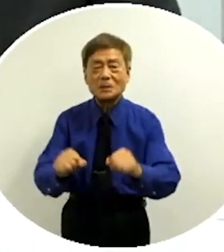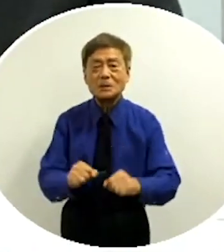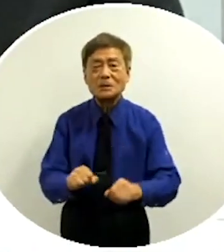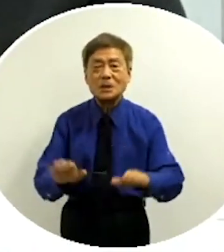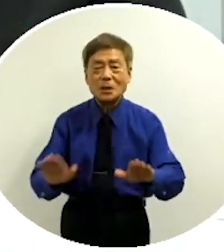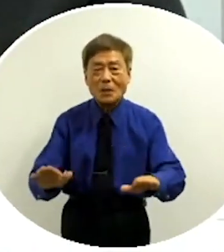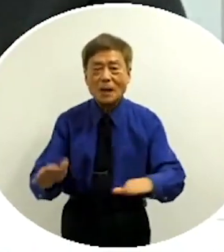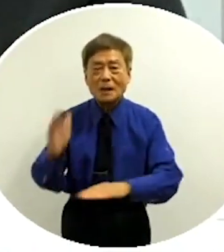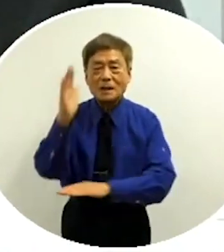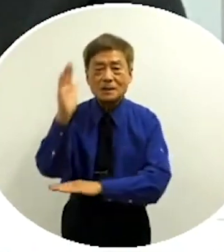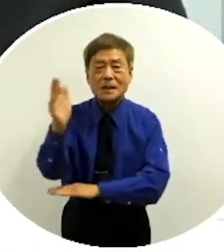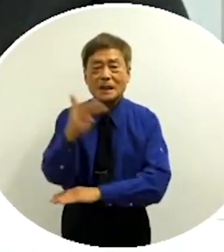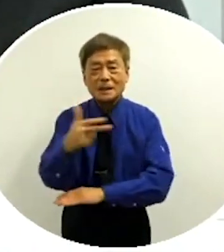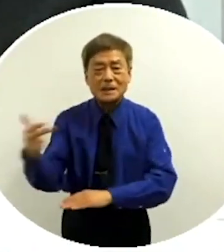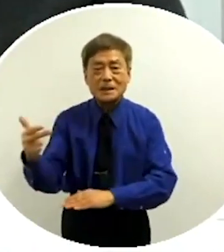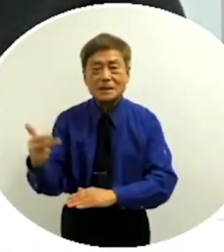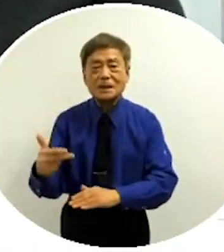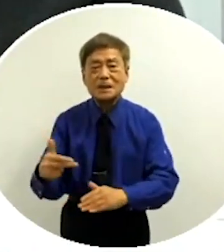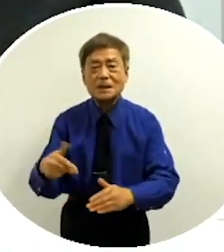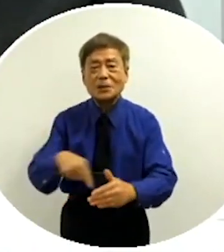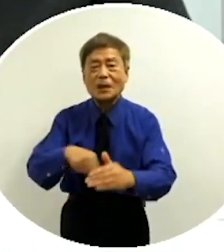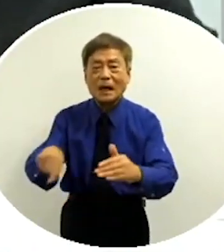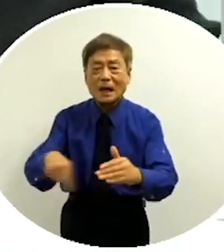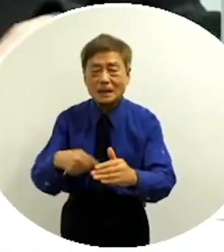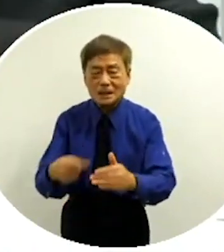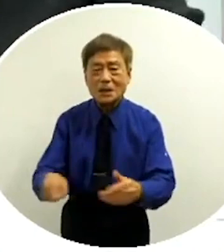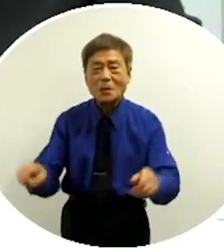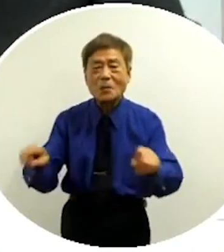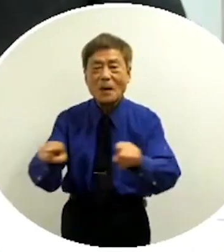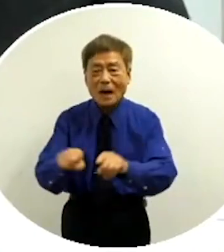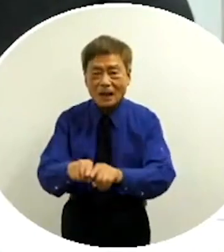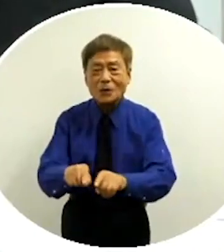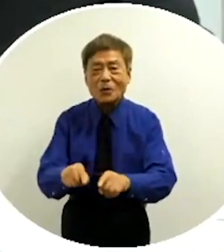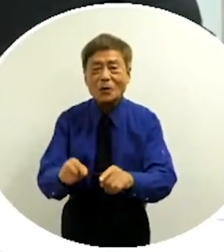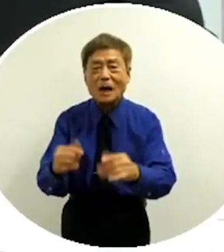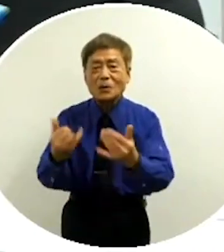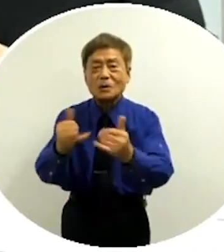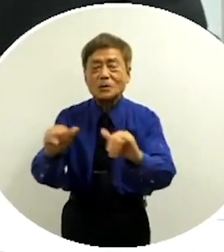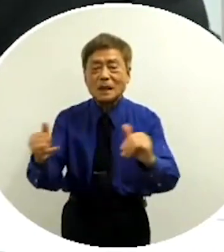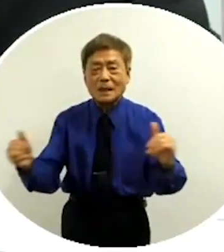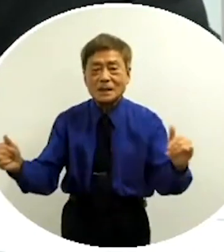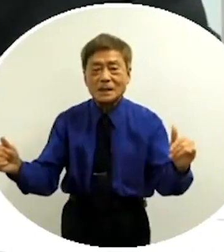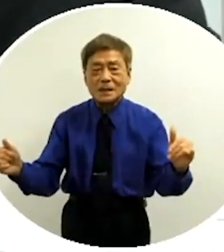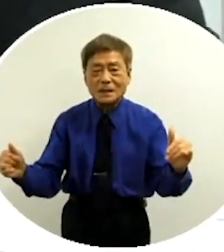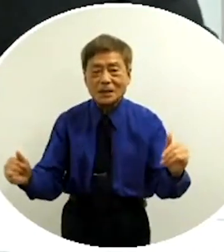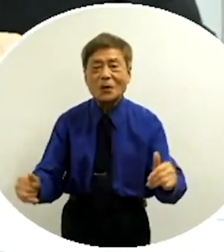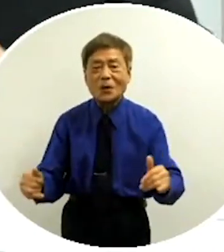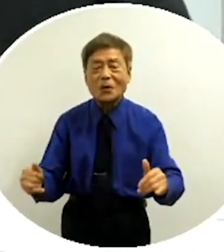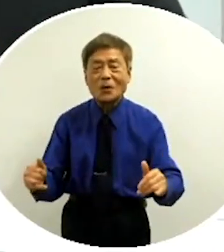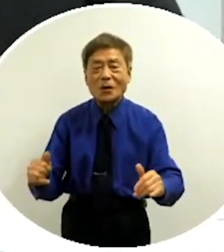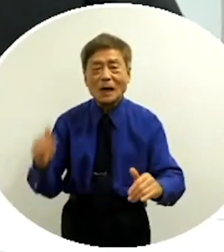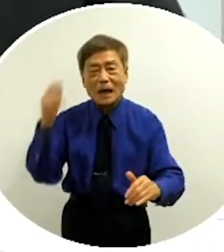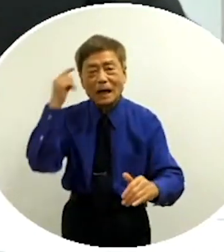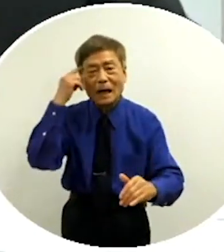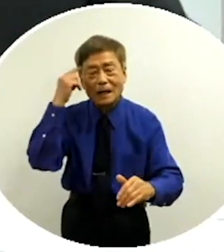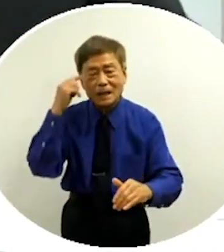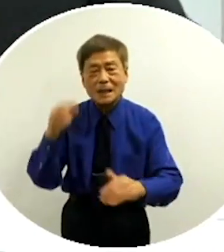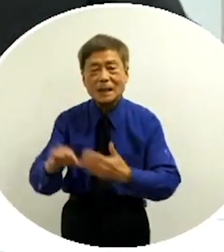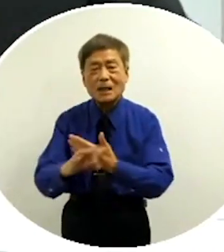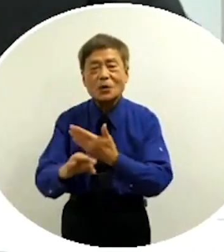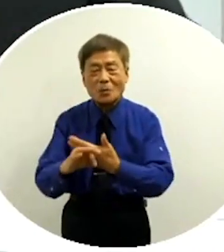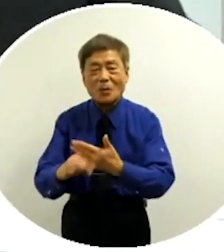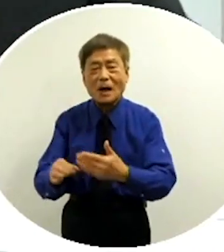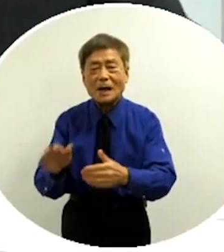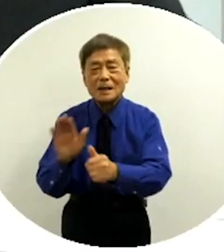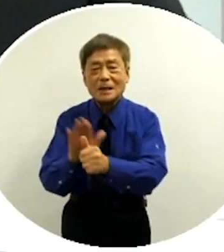校正時に入る第一歩としてパートナーズという仕組みは式の非常に低いしかも地縁血縁